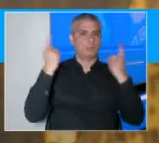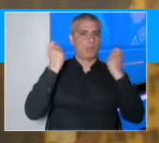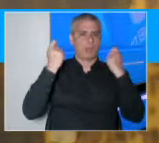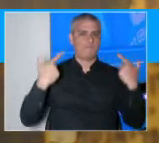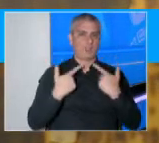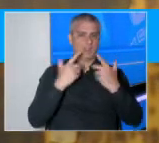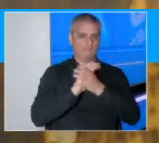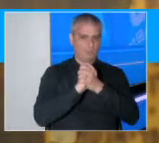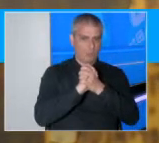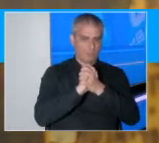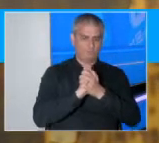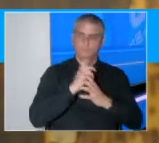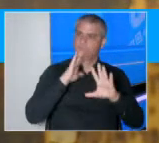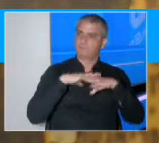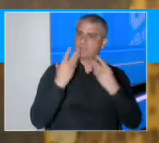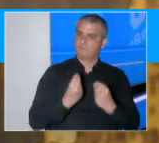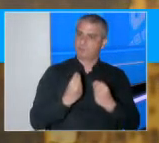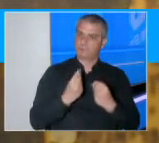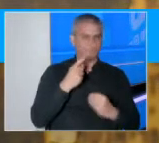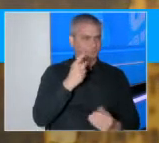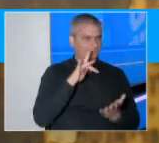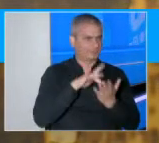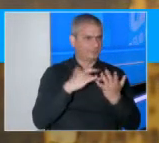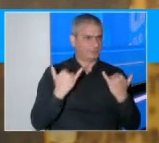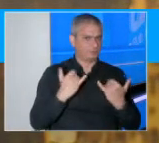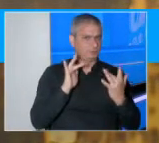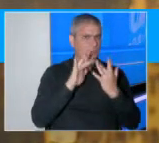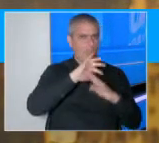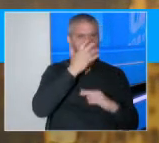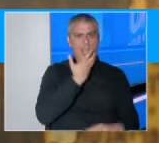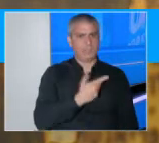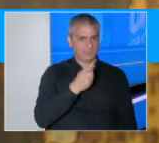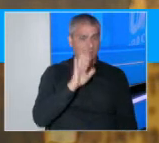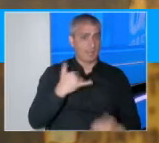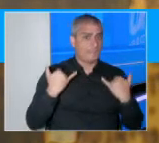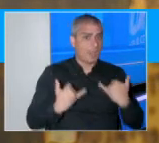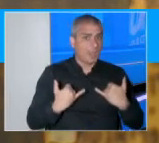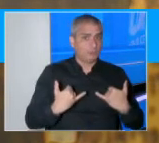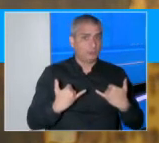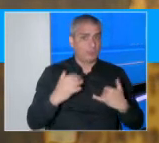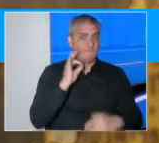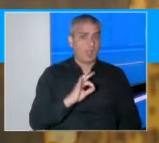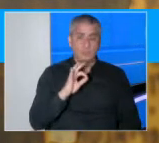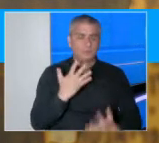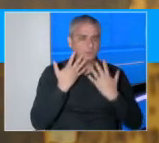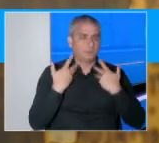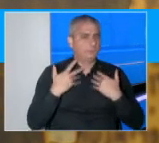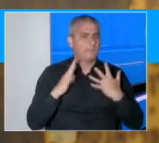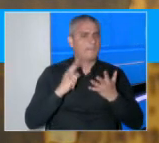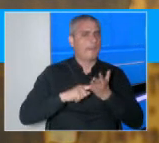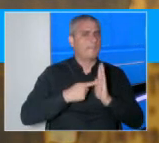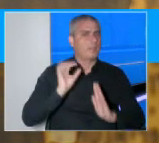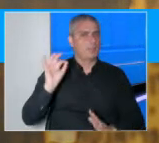והקרב. שלום יאיר. ערב טוב. ערב טוב. אתם נמצאים מול הר הרצל גם בשעה הזו. ספר לי על